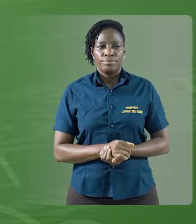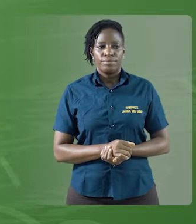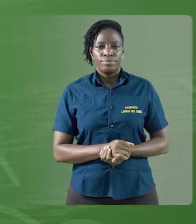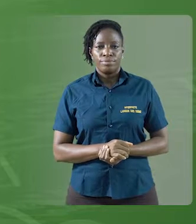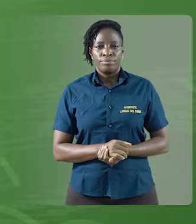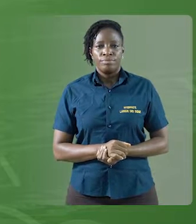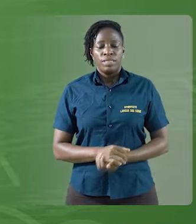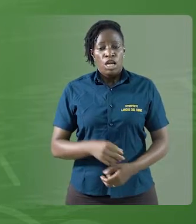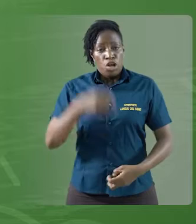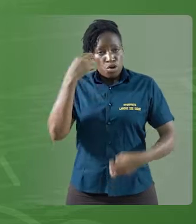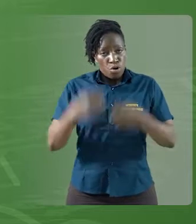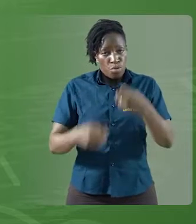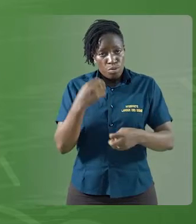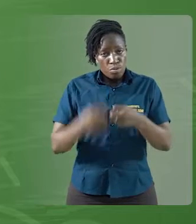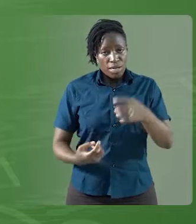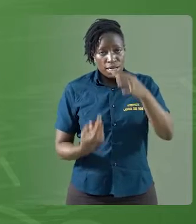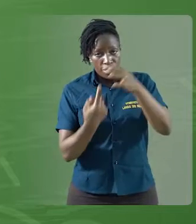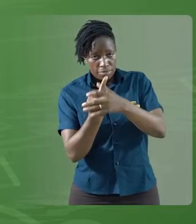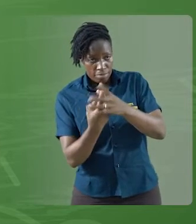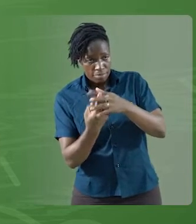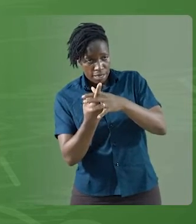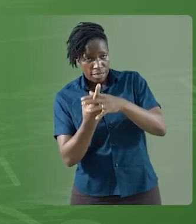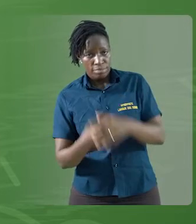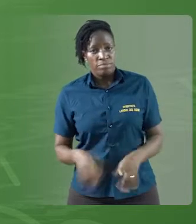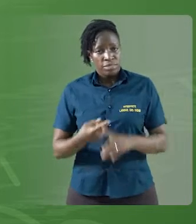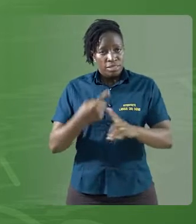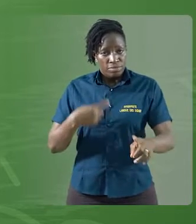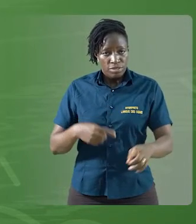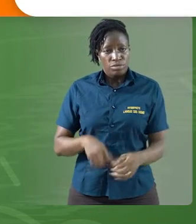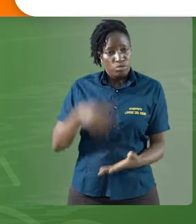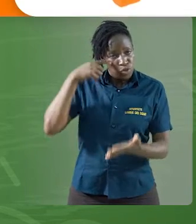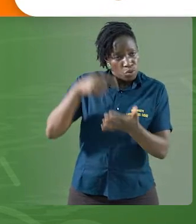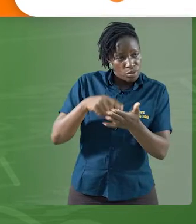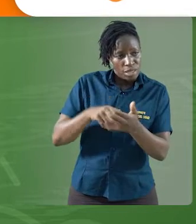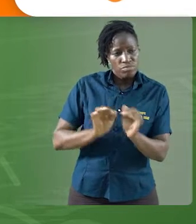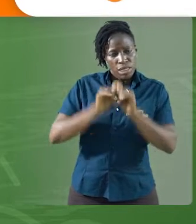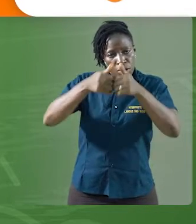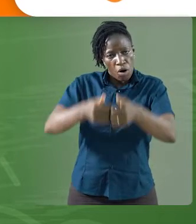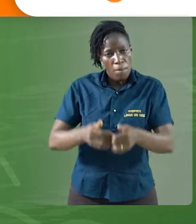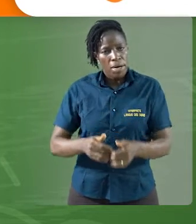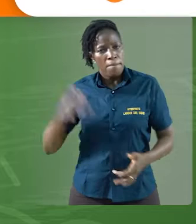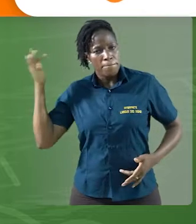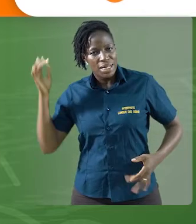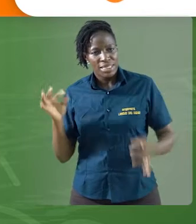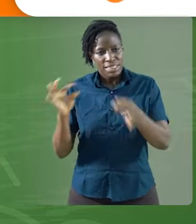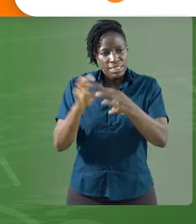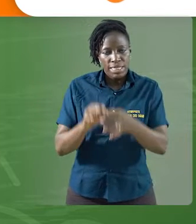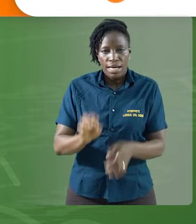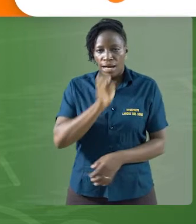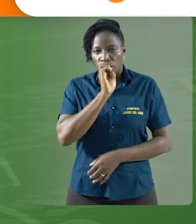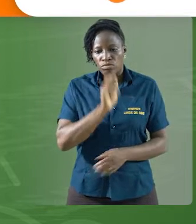Le problème qui découle de ce constat est le suivant. Comment les maladies liées à l'eau